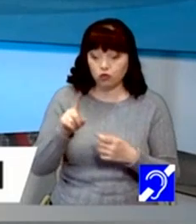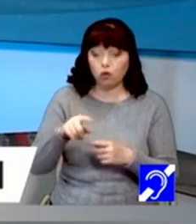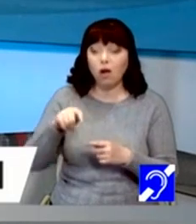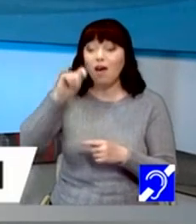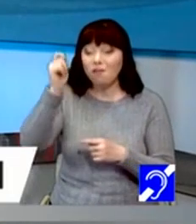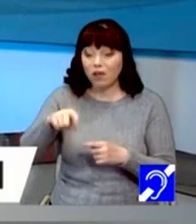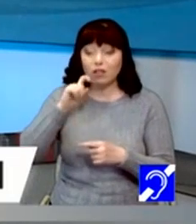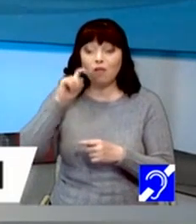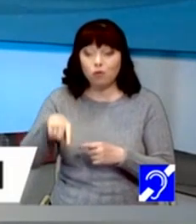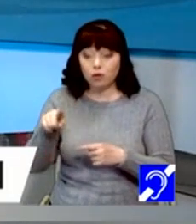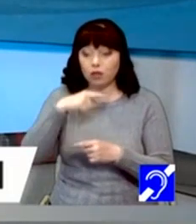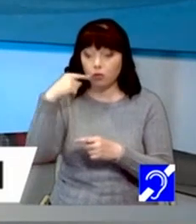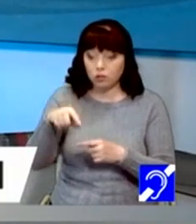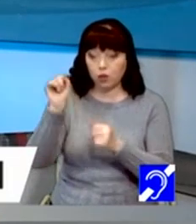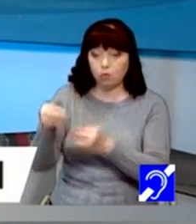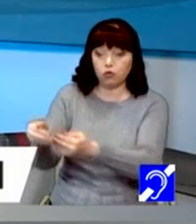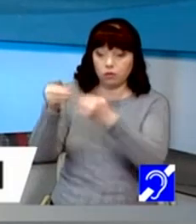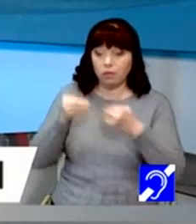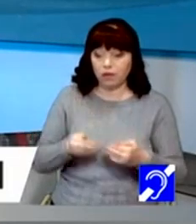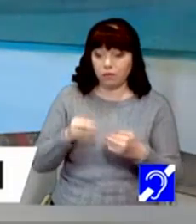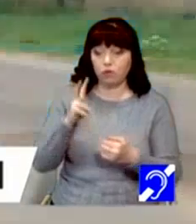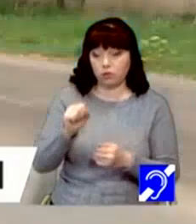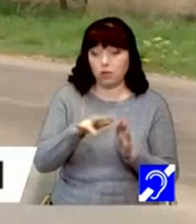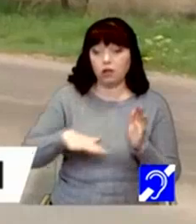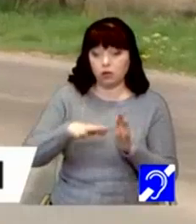extinde și pe teritoriul Republicii Moldova